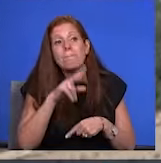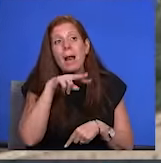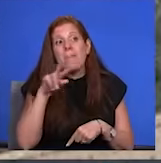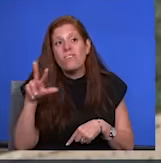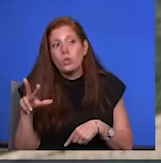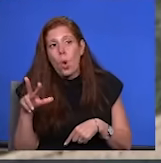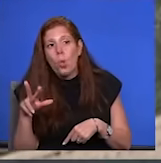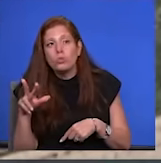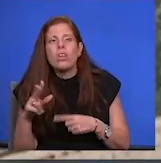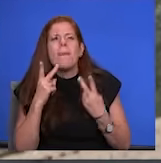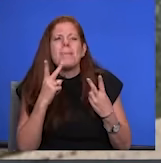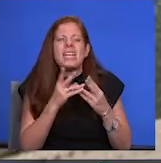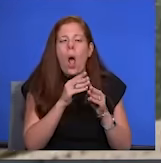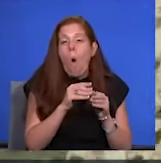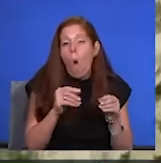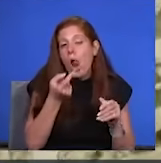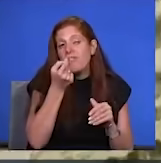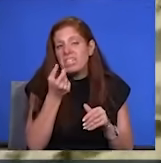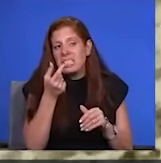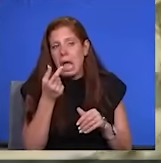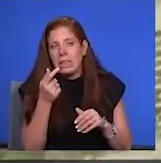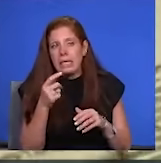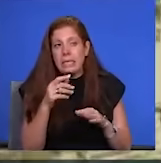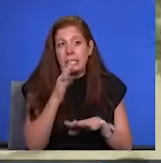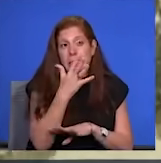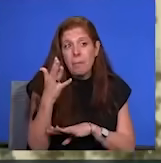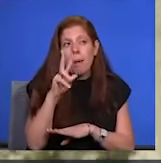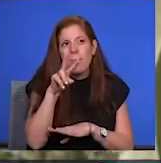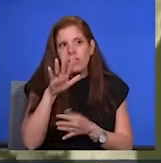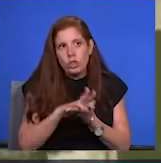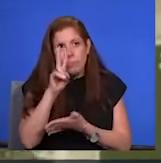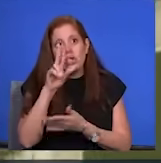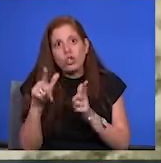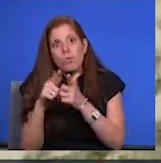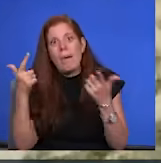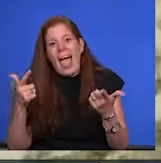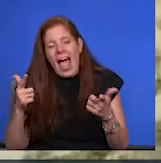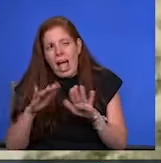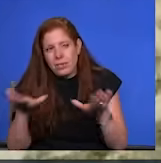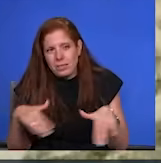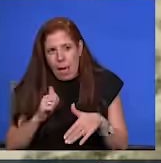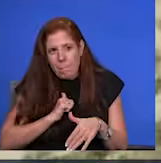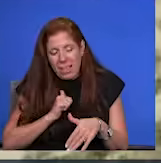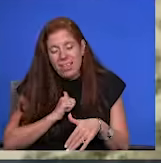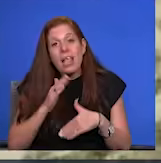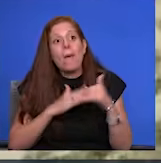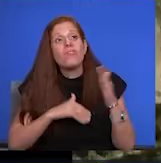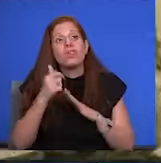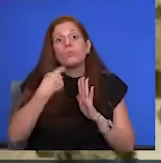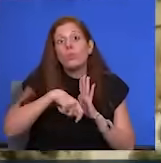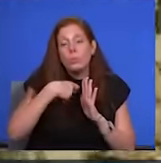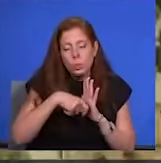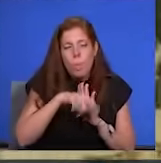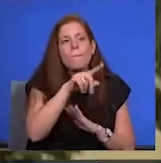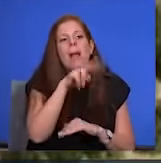היה בעיקר חול וקצת עצים. ב-2012 כבר יש בריכת שחייה פרטית, המבנים שהיו שופצו.